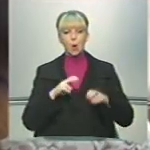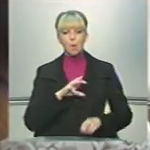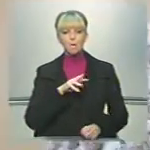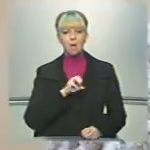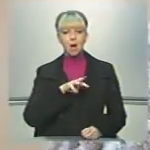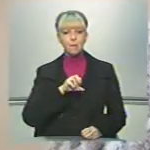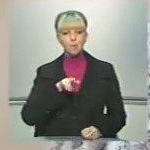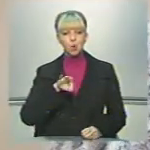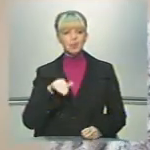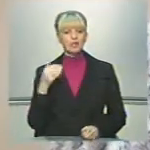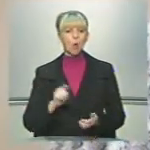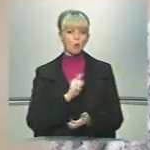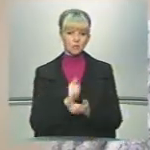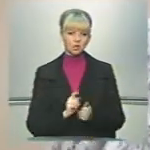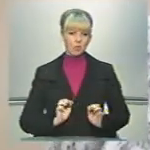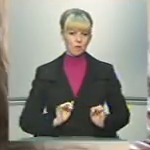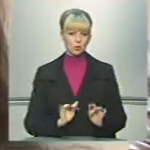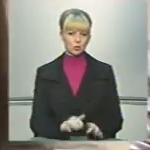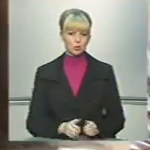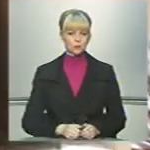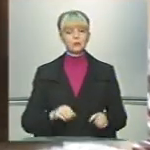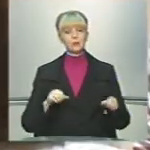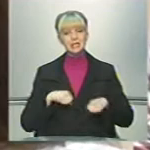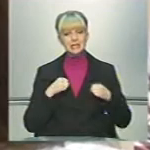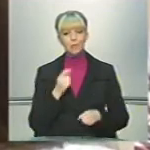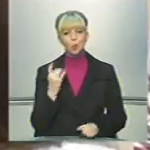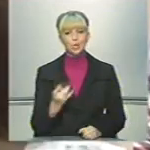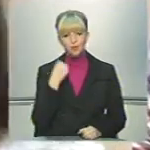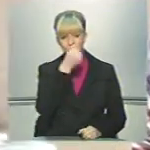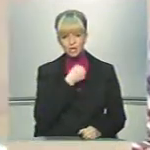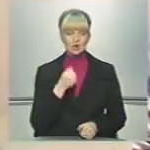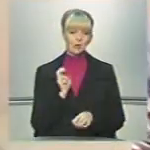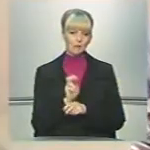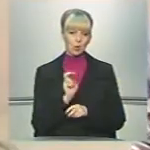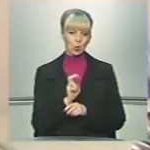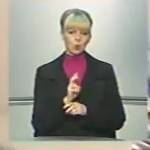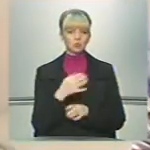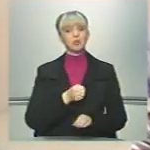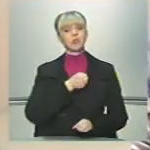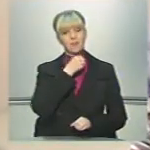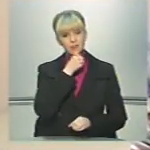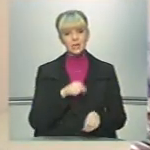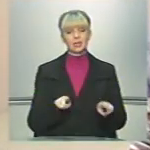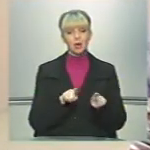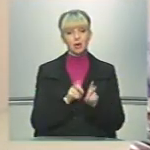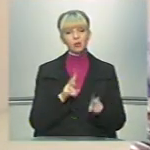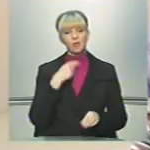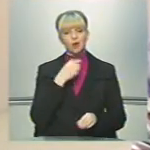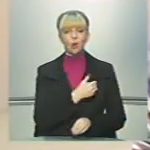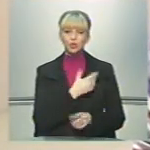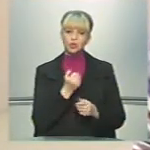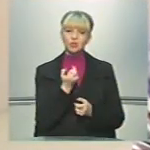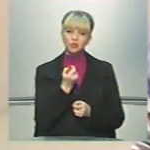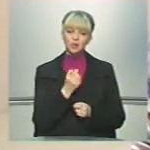для неї – обов'язкова процедура. Стараюся раз в рік приходити. Вже вік такий, вже, як кажуть, хочеться